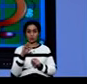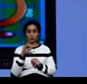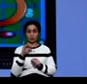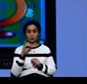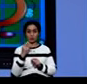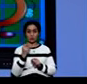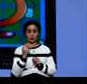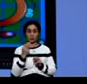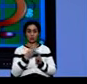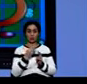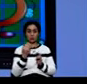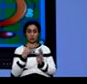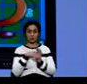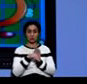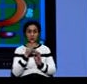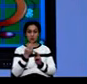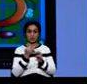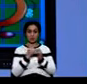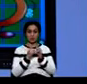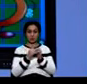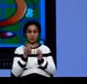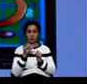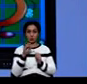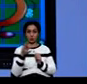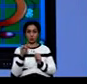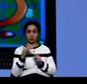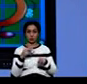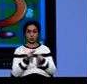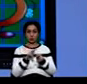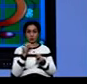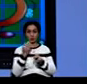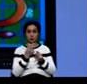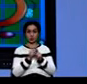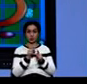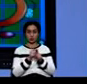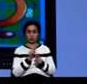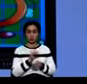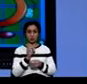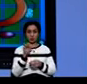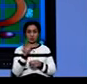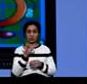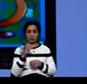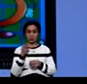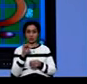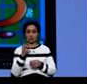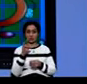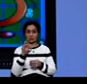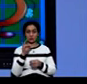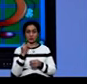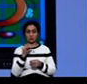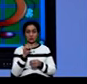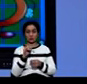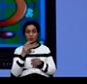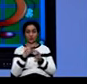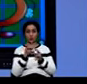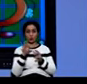«солнышко», то есть оно относится к среднему роду. Бұл сөзіміз средний род деге